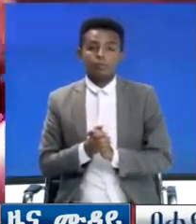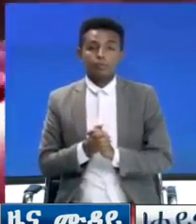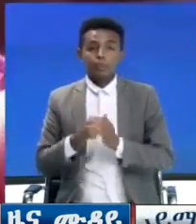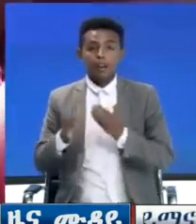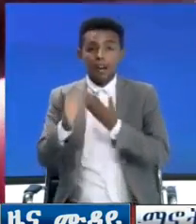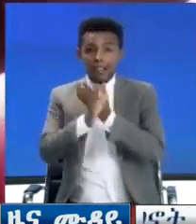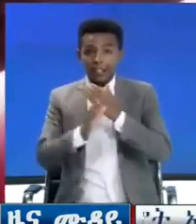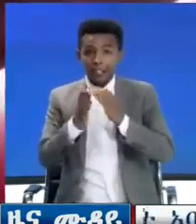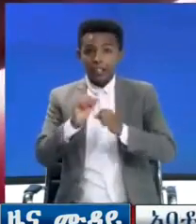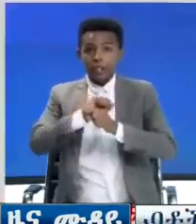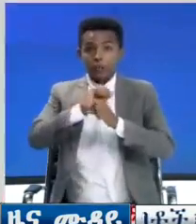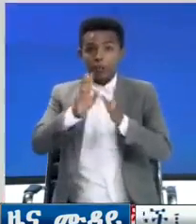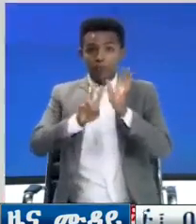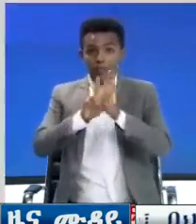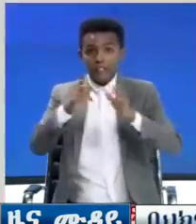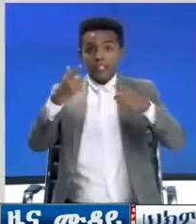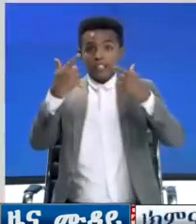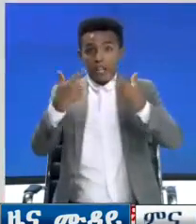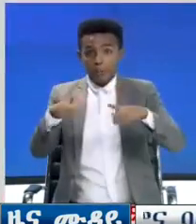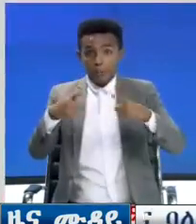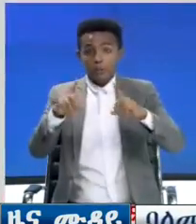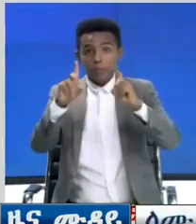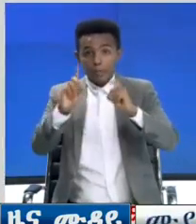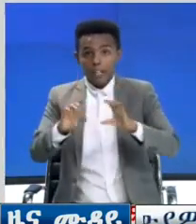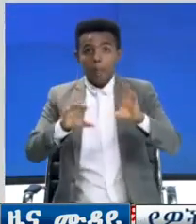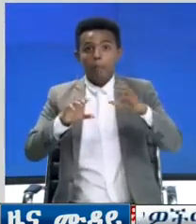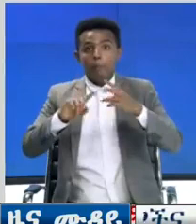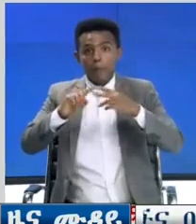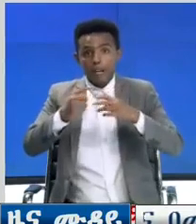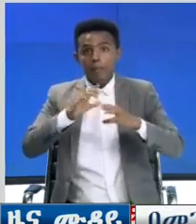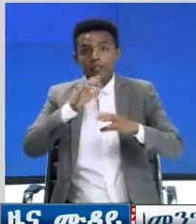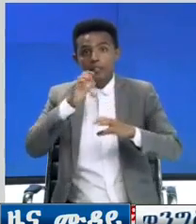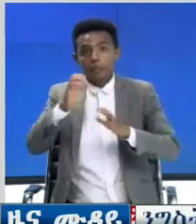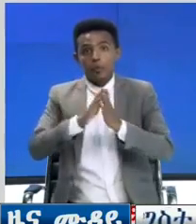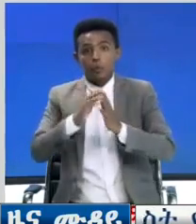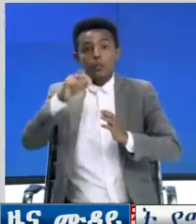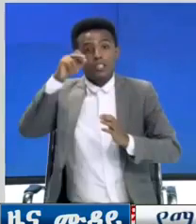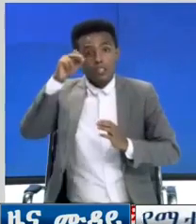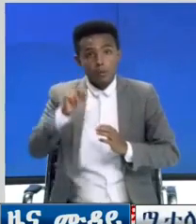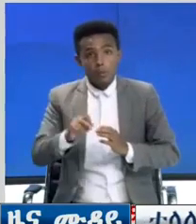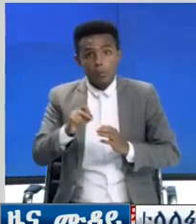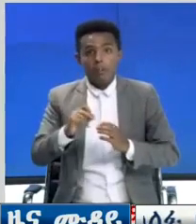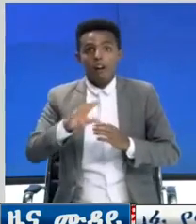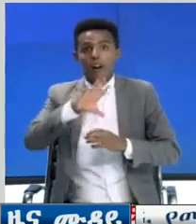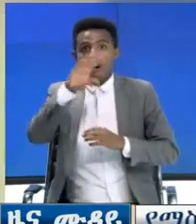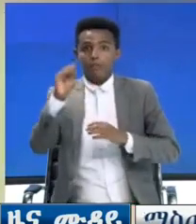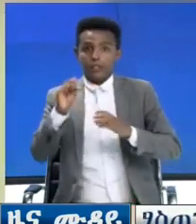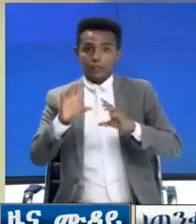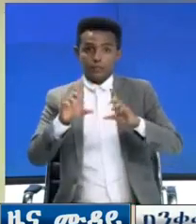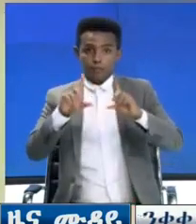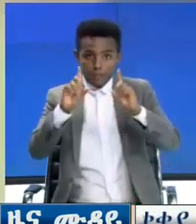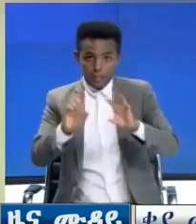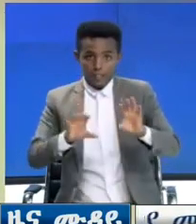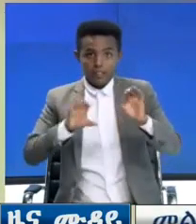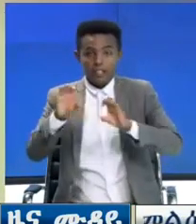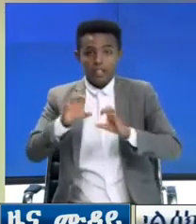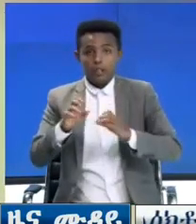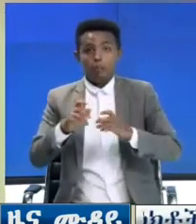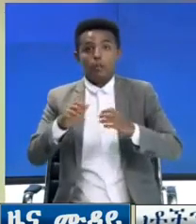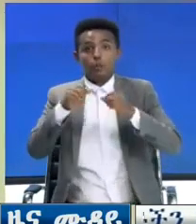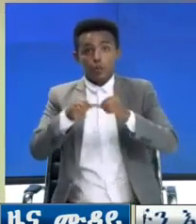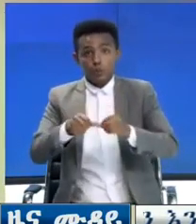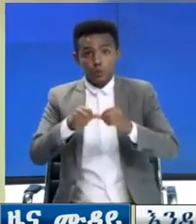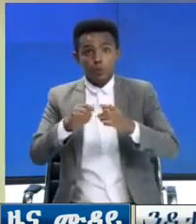በሀገራችን የኮሮና ቫይረስ የላብራቶሪ ምርመራ ባለመጀመሩ ናሙናዎችን ወደ ደቡብ አፍሪካ በመላክ ምርመራው ሲደረግ መቆየቱ ይታወሳል። በአሁኑ